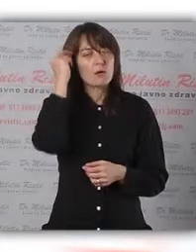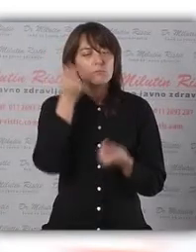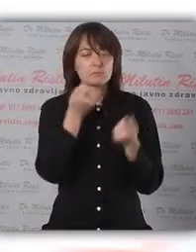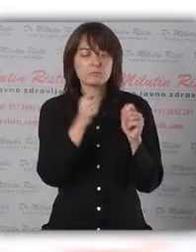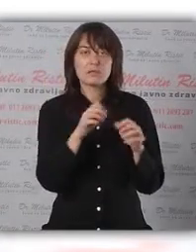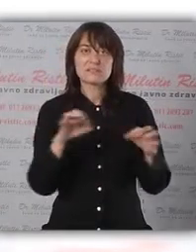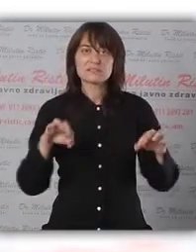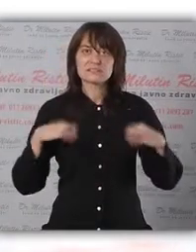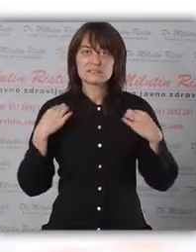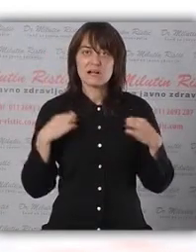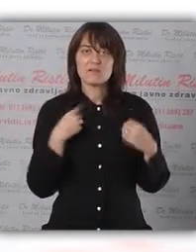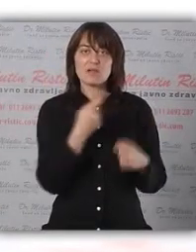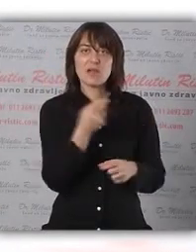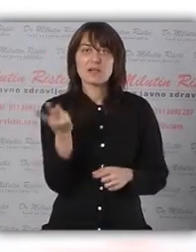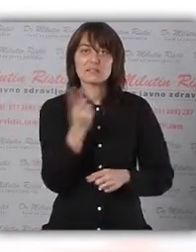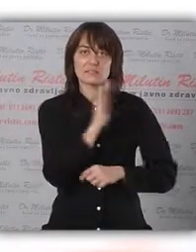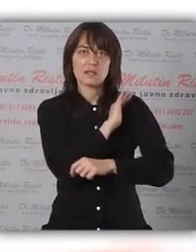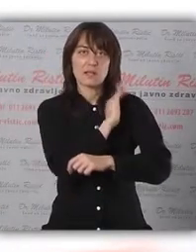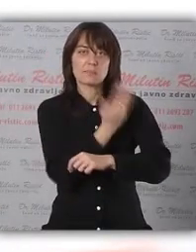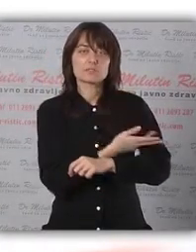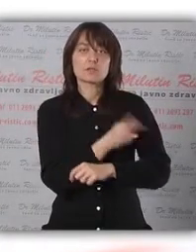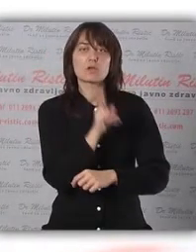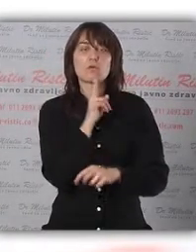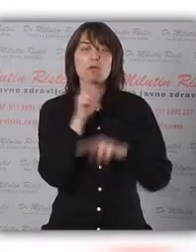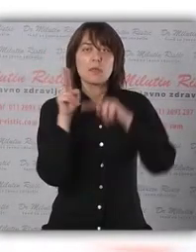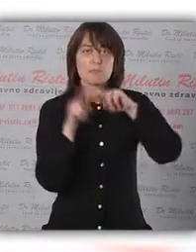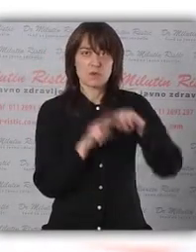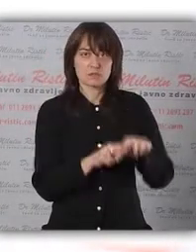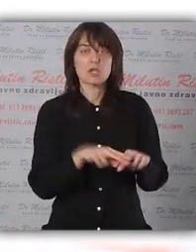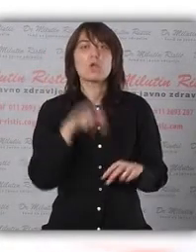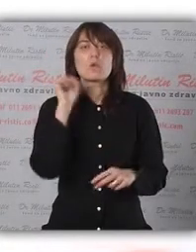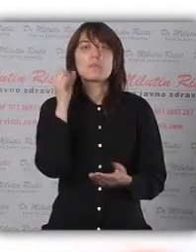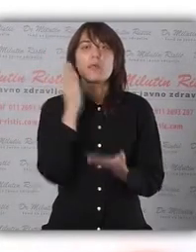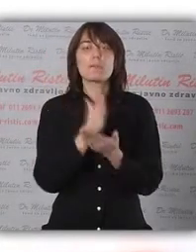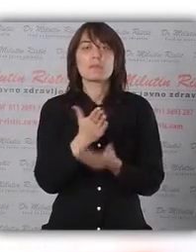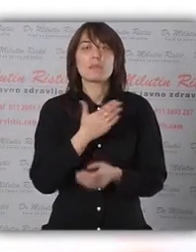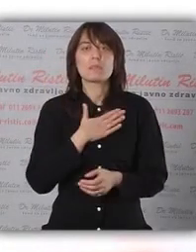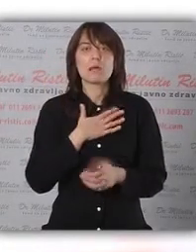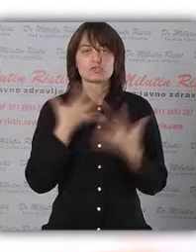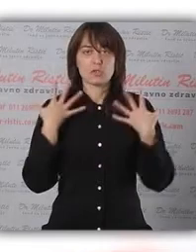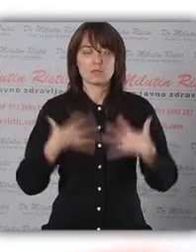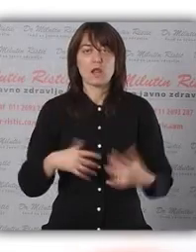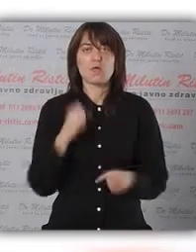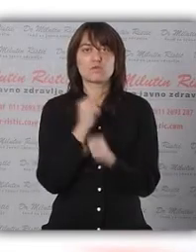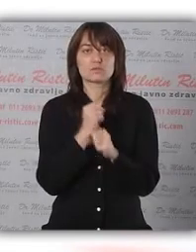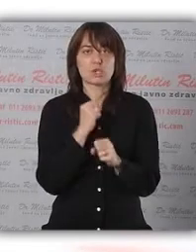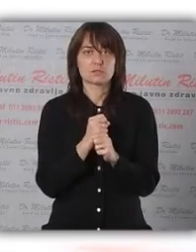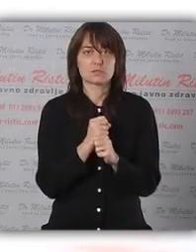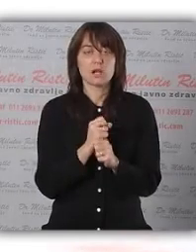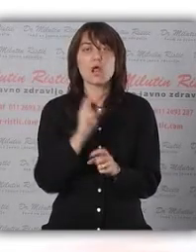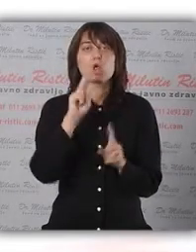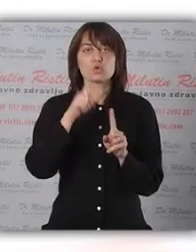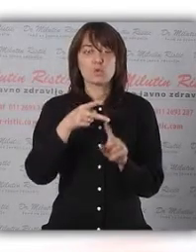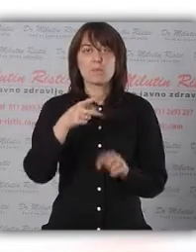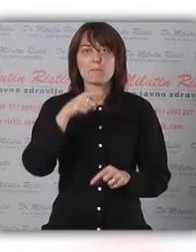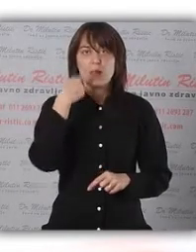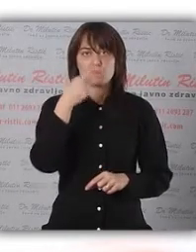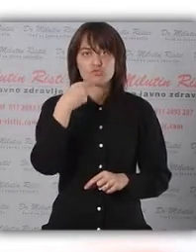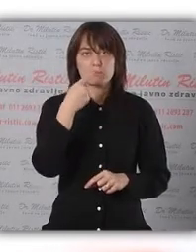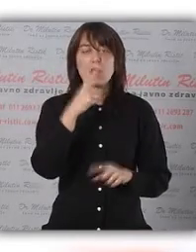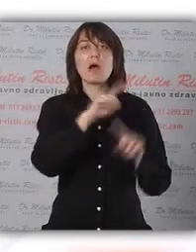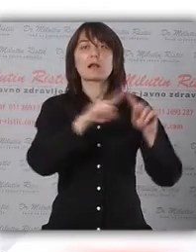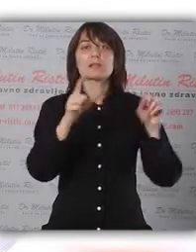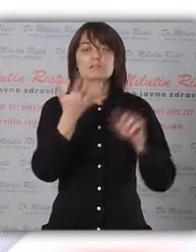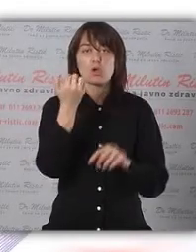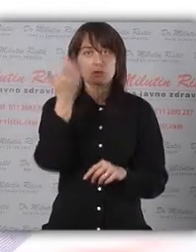Savremena nauka definiše zdravlje kao sumu rezervnih kapaciteta koji nam preostaju da bi naša tela funkcionisala.